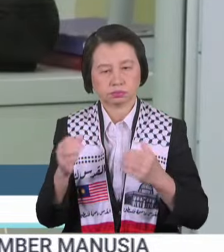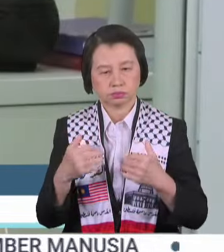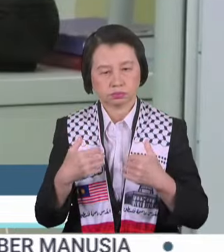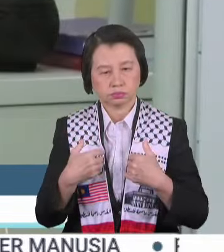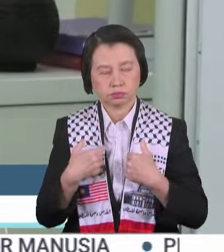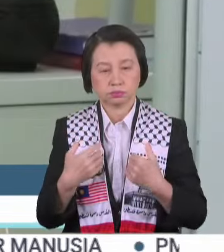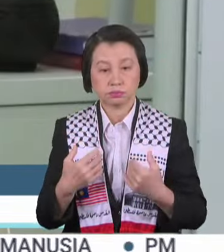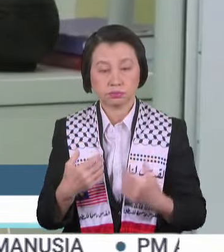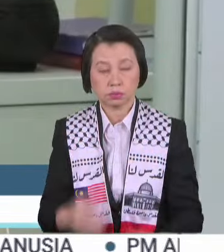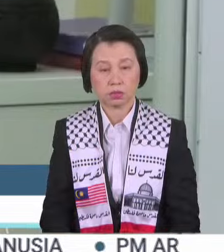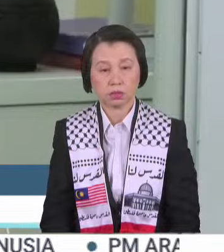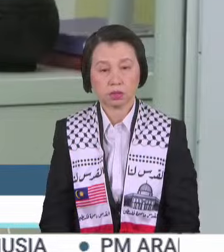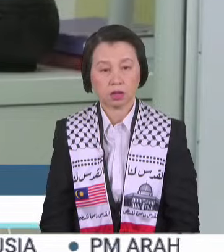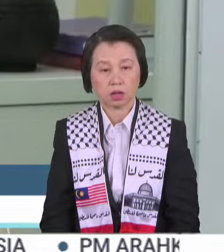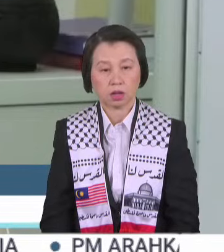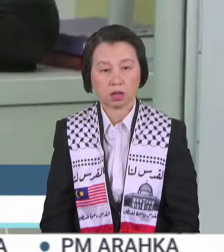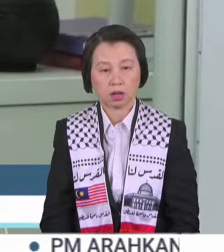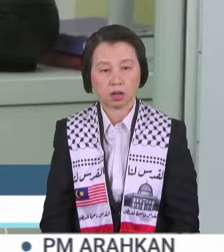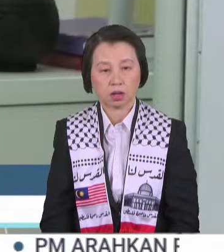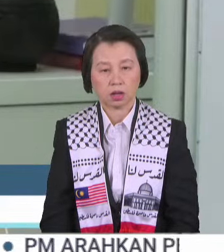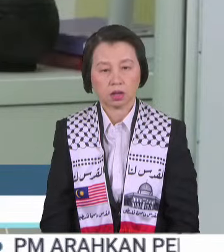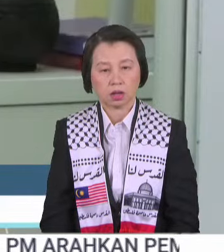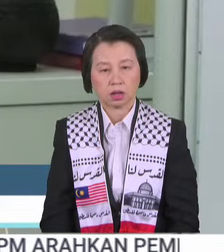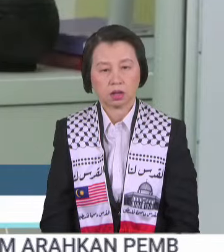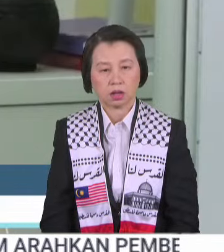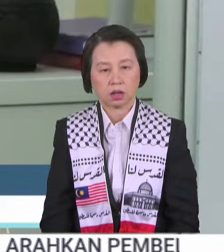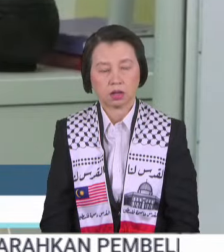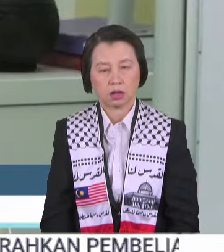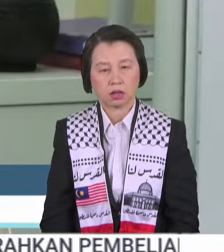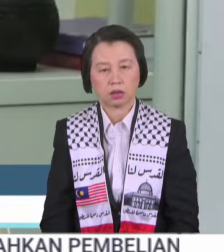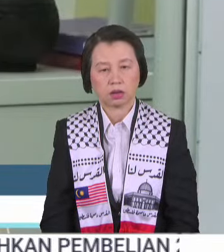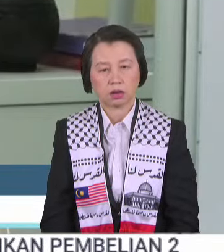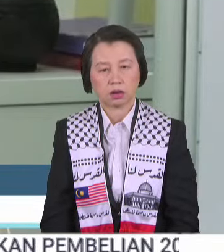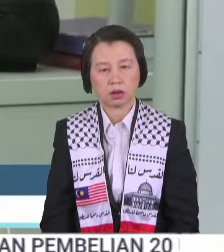dibenarkan. Macam contoh, seorang itu